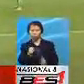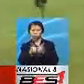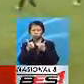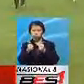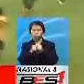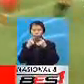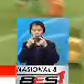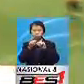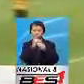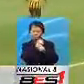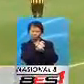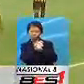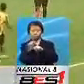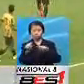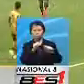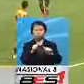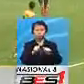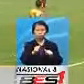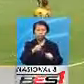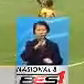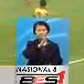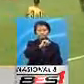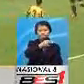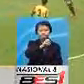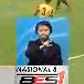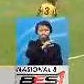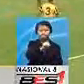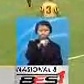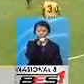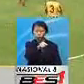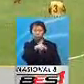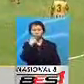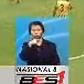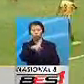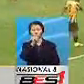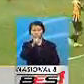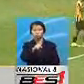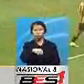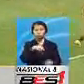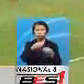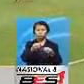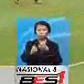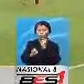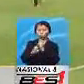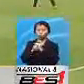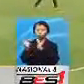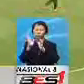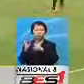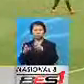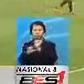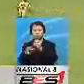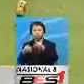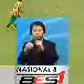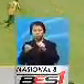cemerlang, berjaya mengekang setiap gerakan skuad belia Bahrain. Bahrain yang sebelum ini disebut-sebut mampu memberikan kesukaran buat Malaysia memperoleh